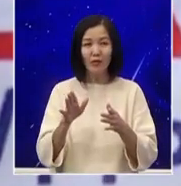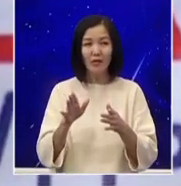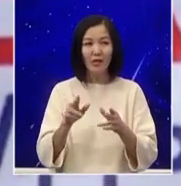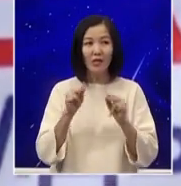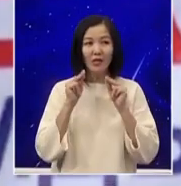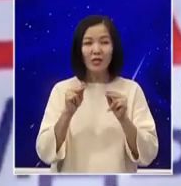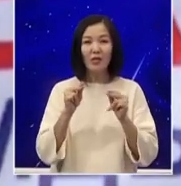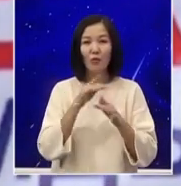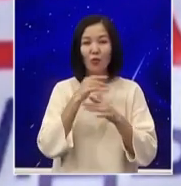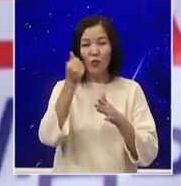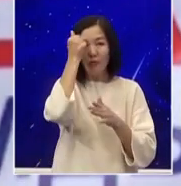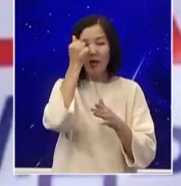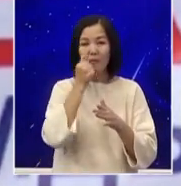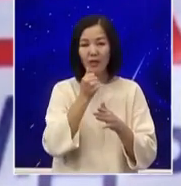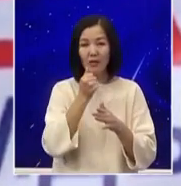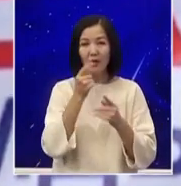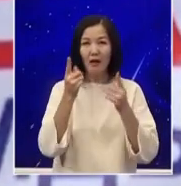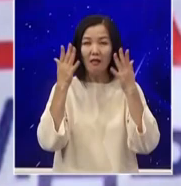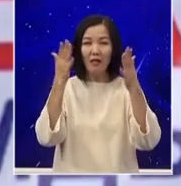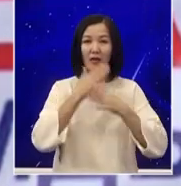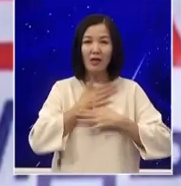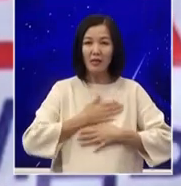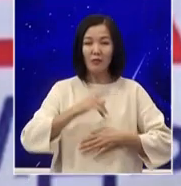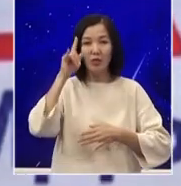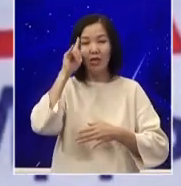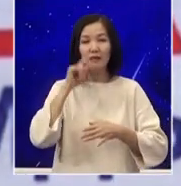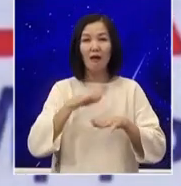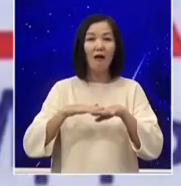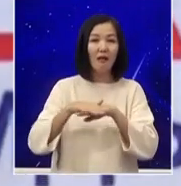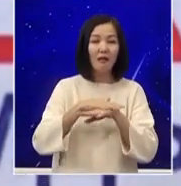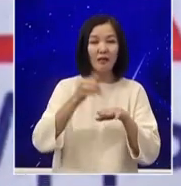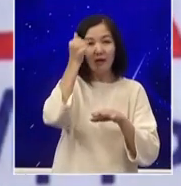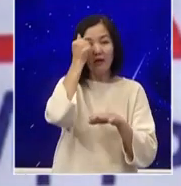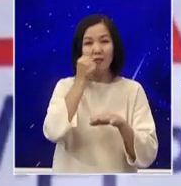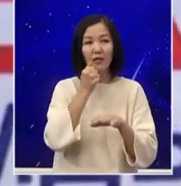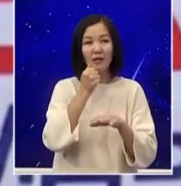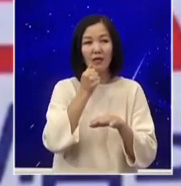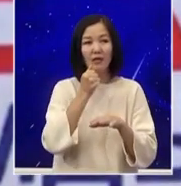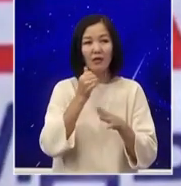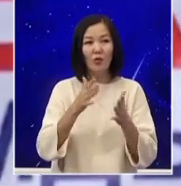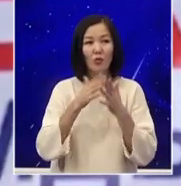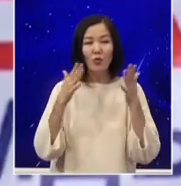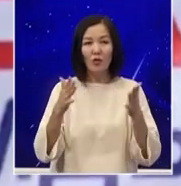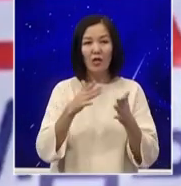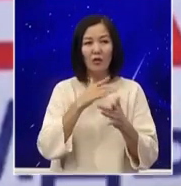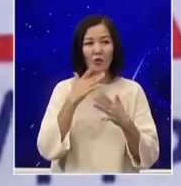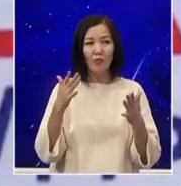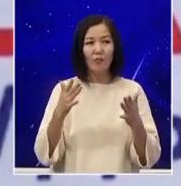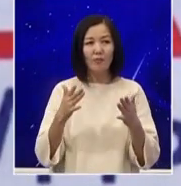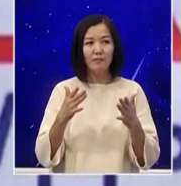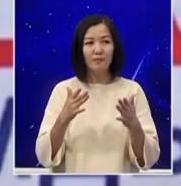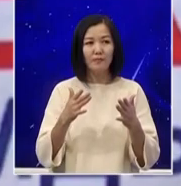Шынымен де көп-көп рахмет, Алла разы болсын. Қазақ еліне разымын, разы болсын Алла, рахмет көп-көп.